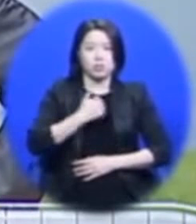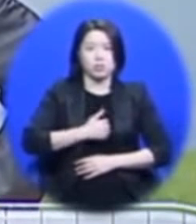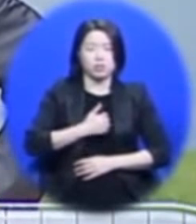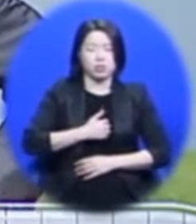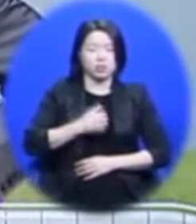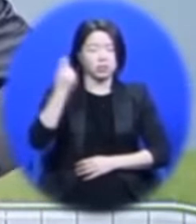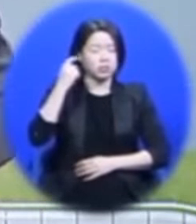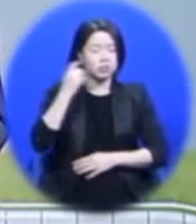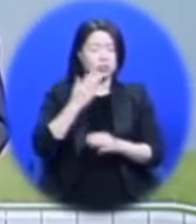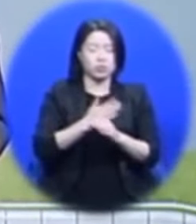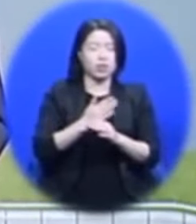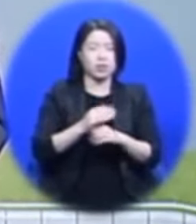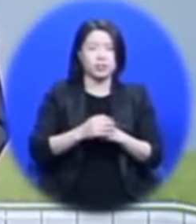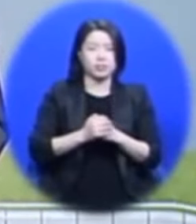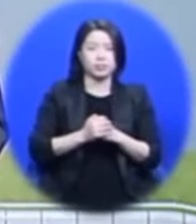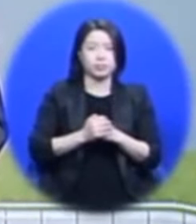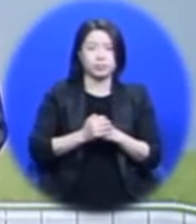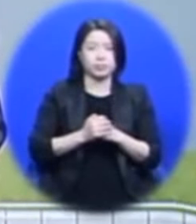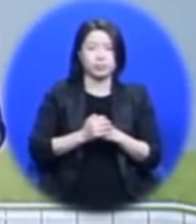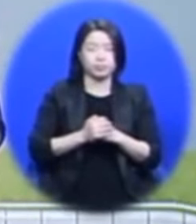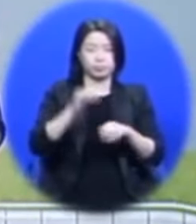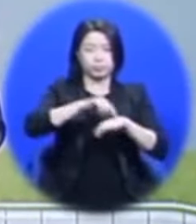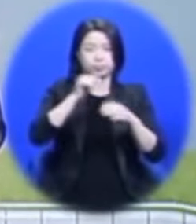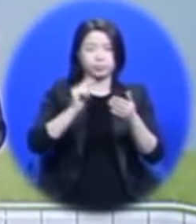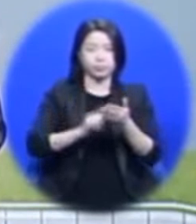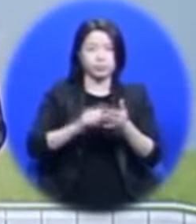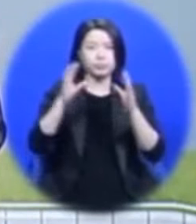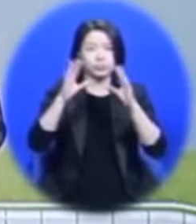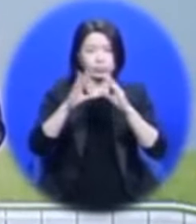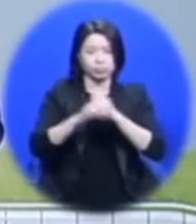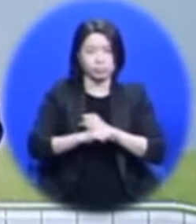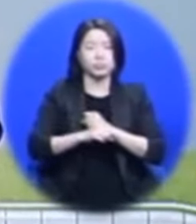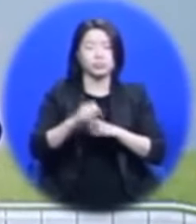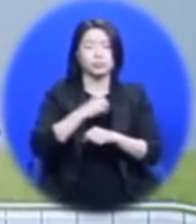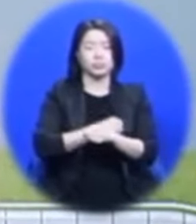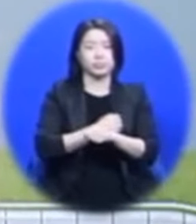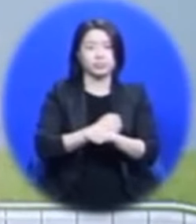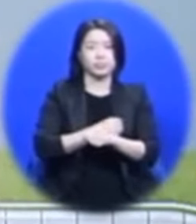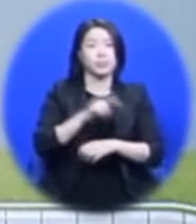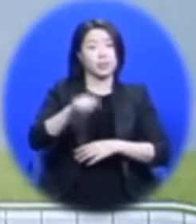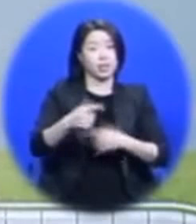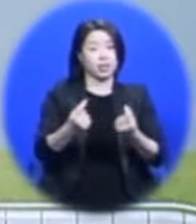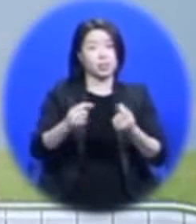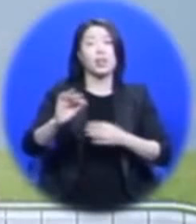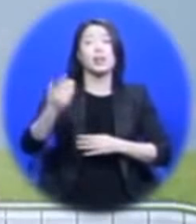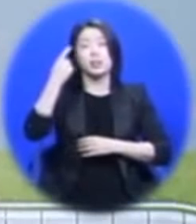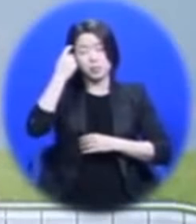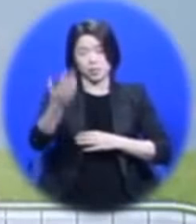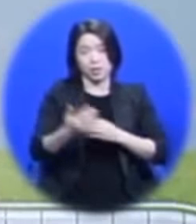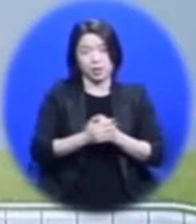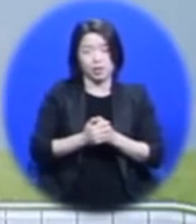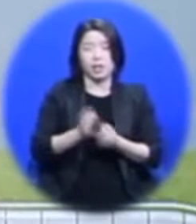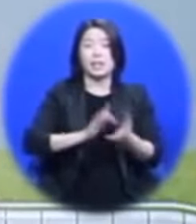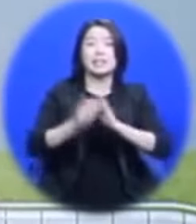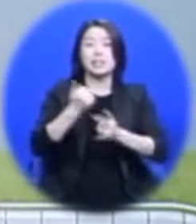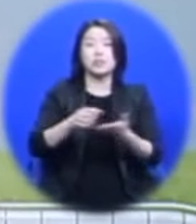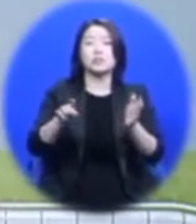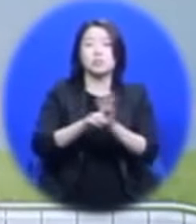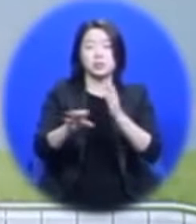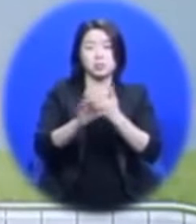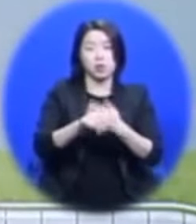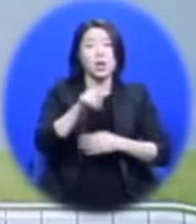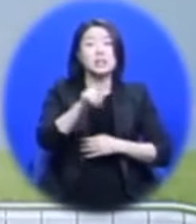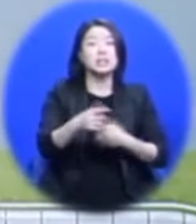듣다가 그만 마음을 수그러뜨리고 그렇게 해야 되는 겁니까? 예수를 믿으면 그렇게 해야